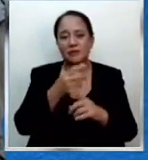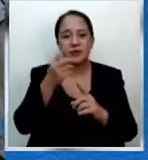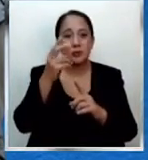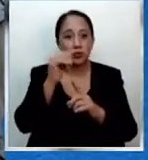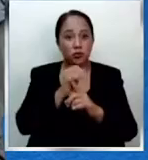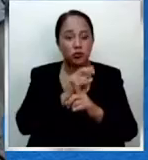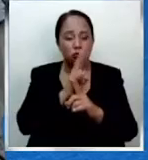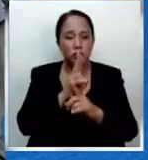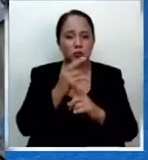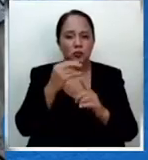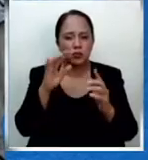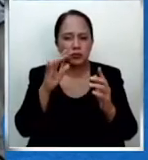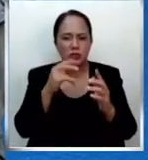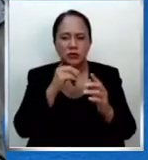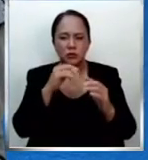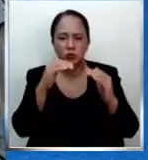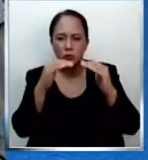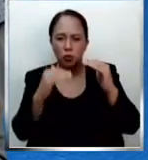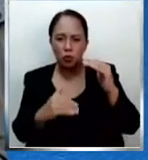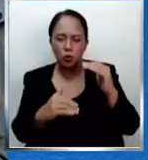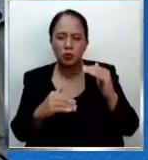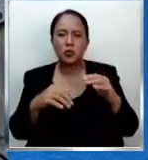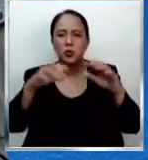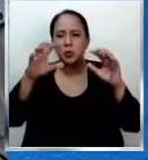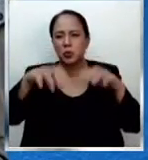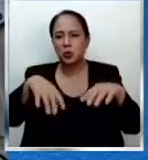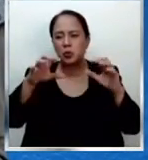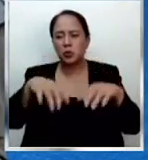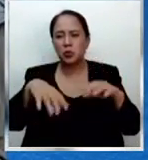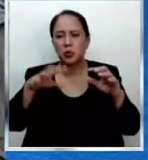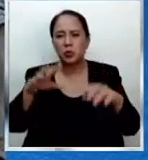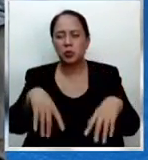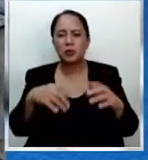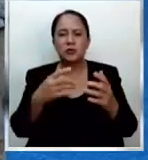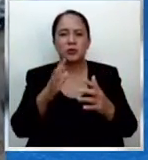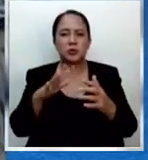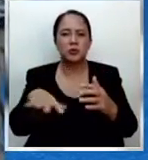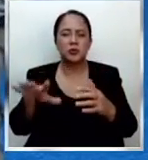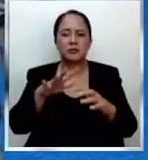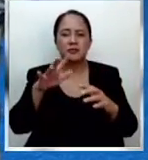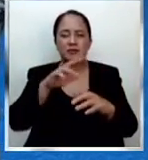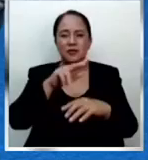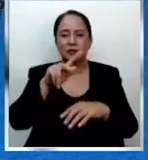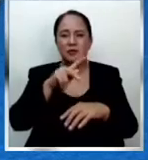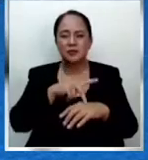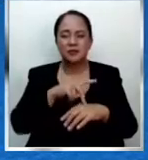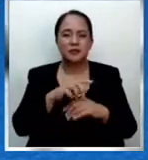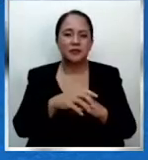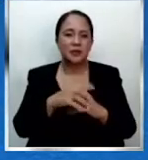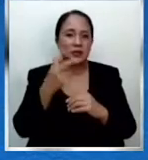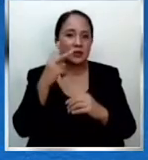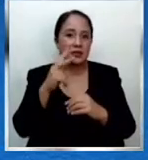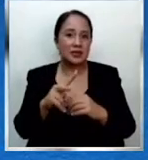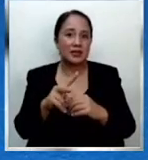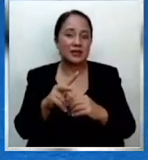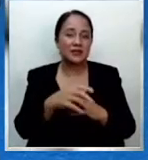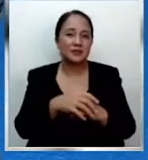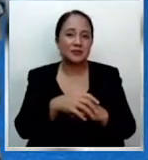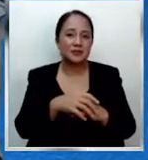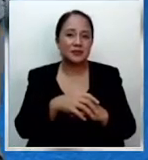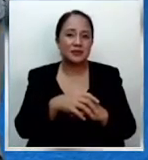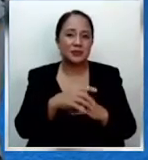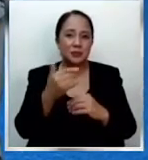sa pangkaraniwang tinatanggap na ulan ang bumuo sa halos buong bansa o yung nakikita nyong kulay dilaw. Yan po yung below